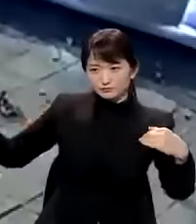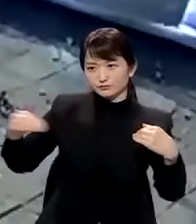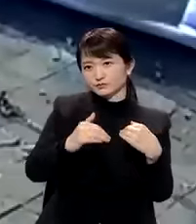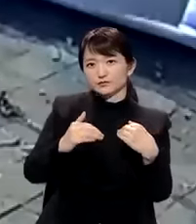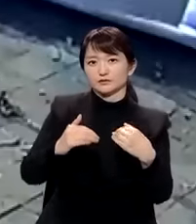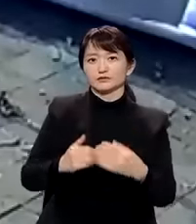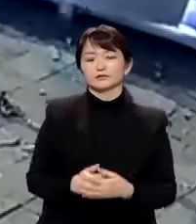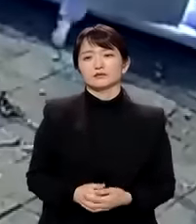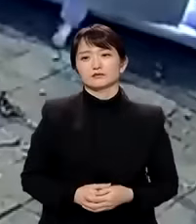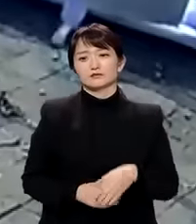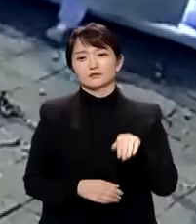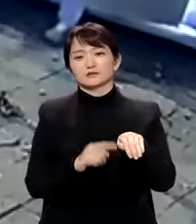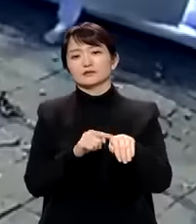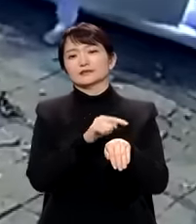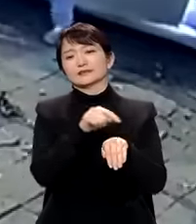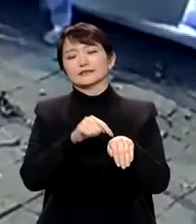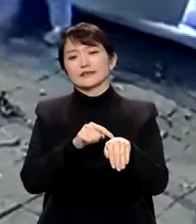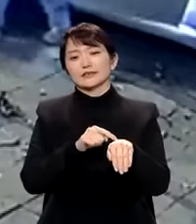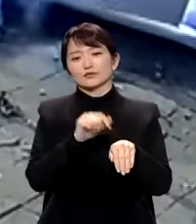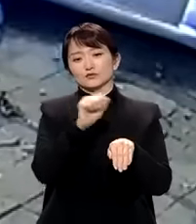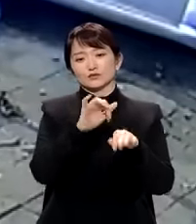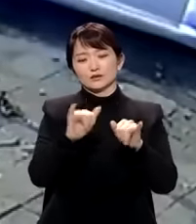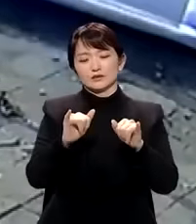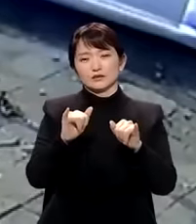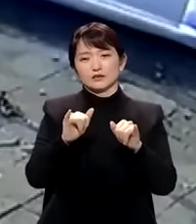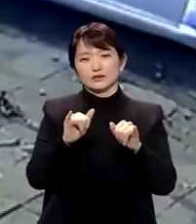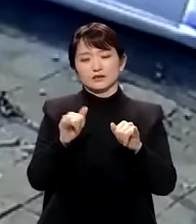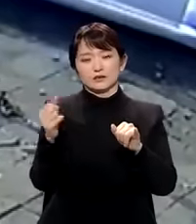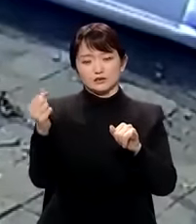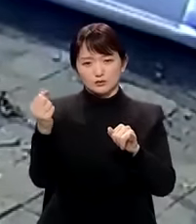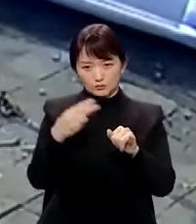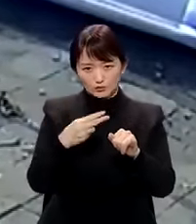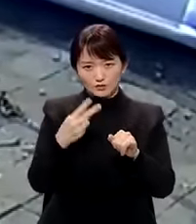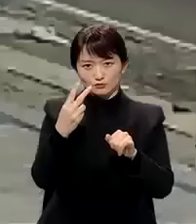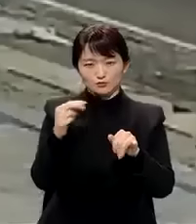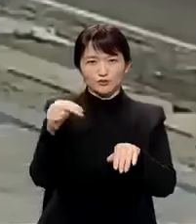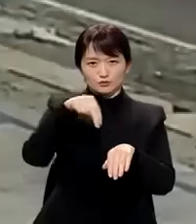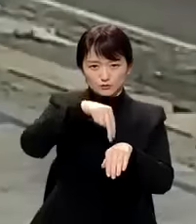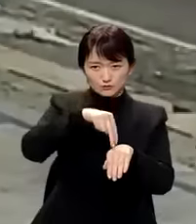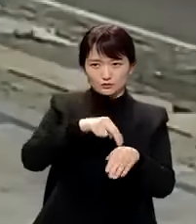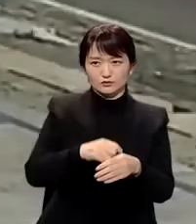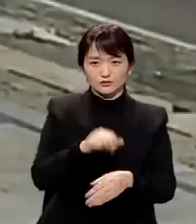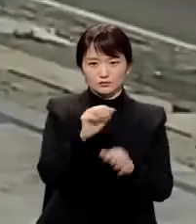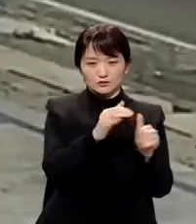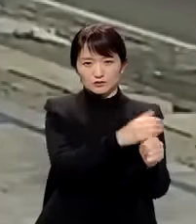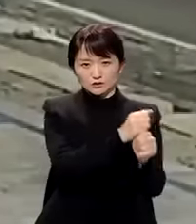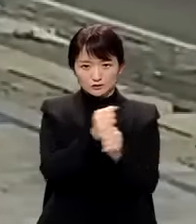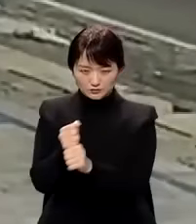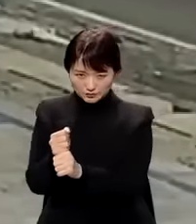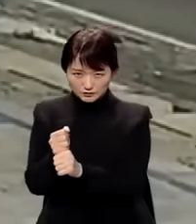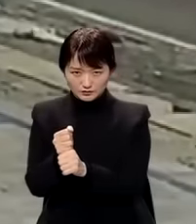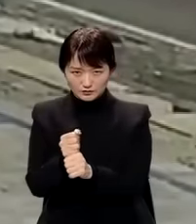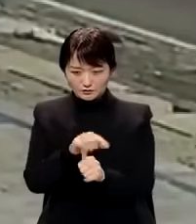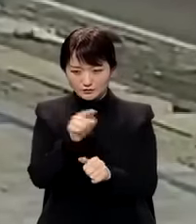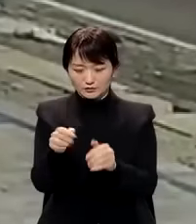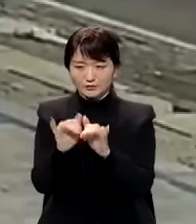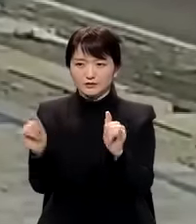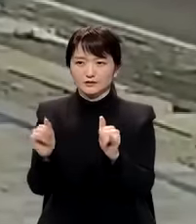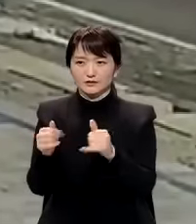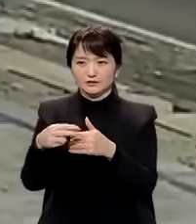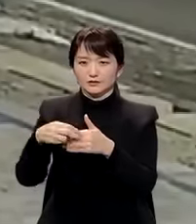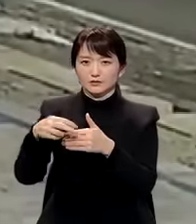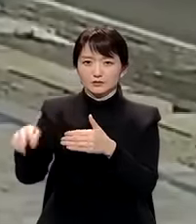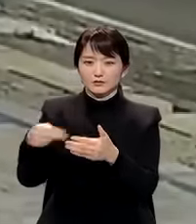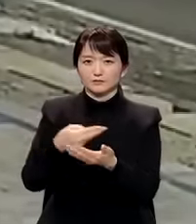저 차에는 운전자 말고도 두 명이 더 타고 있었습니다 경찰은 일단 운전자만 쏙 잡아 갔고요 동승자들은 병원으로 옮겨졌다고 합니다 자 마지막